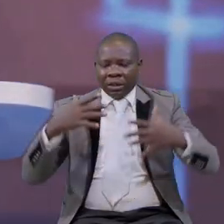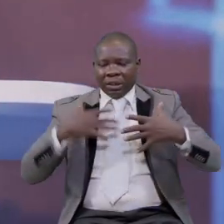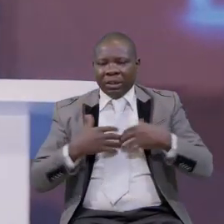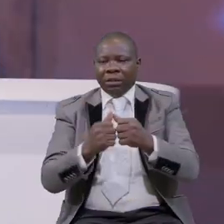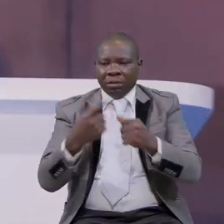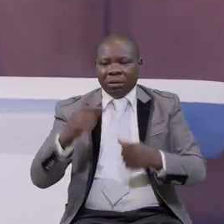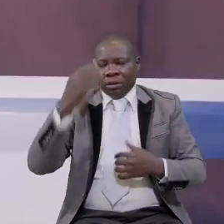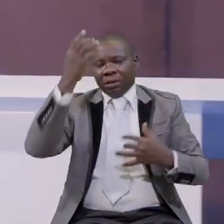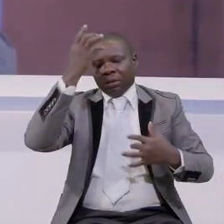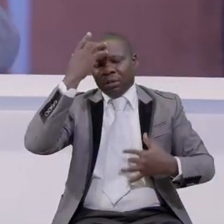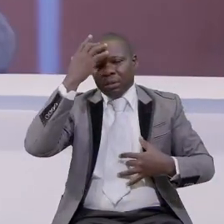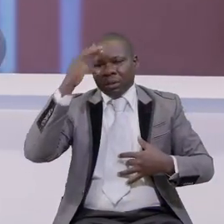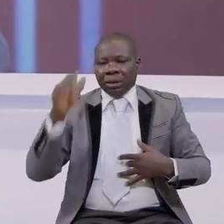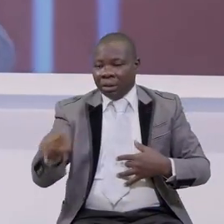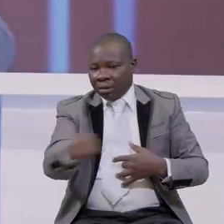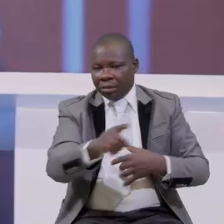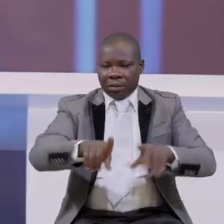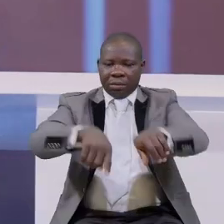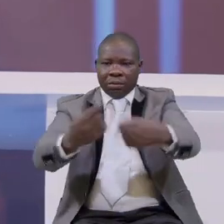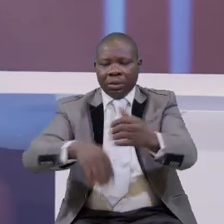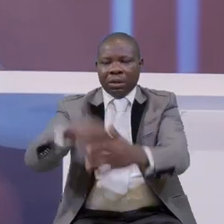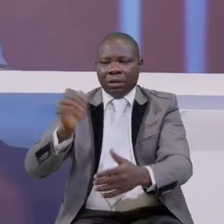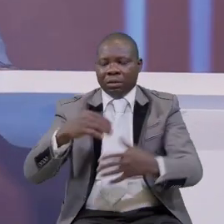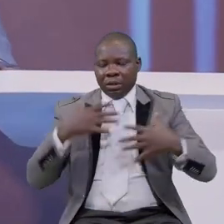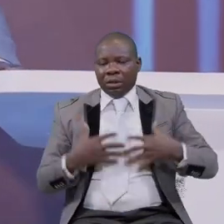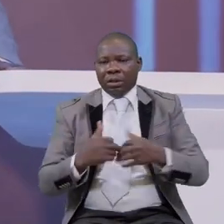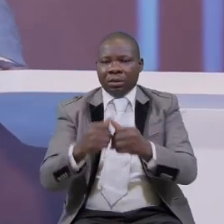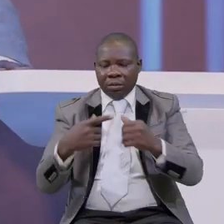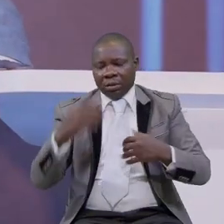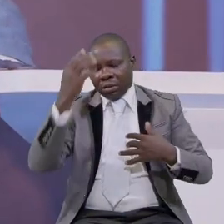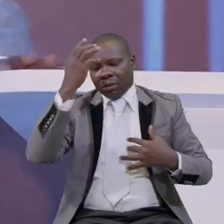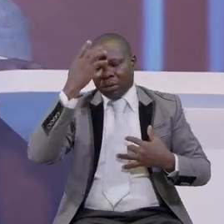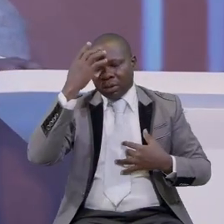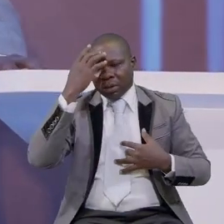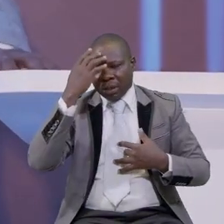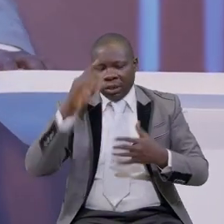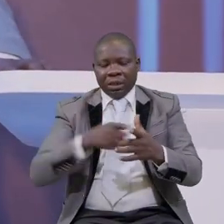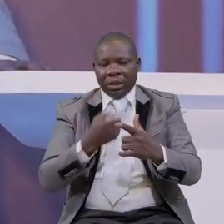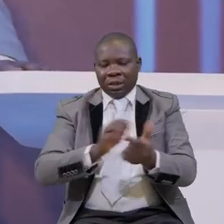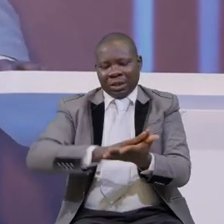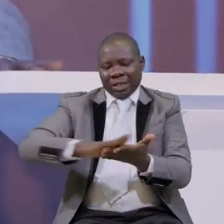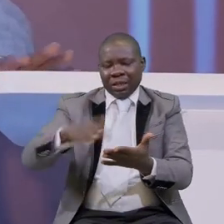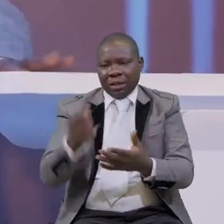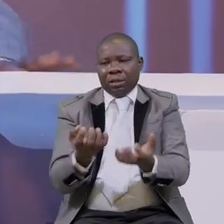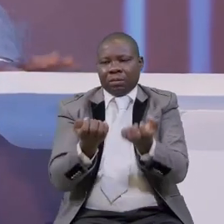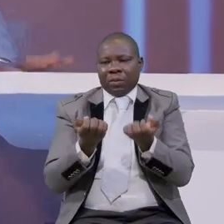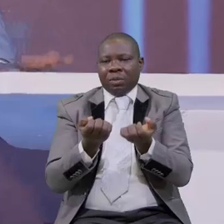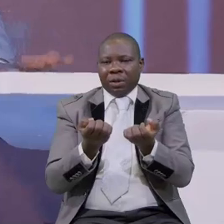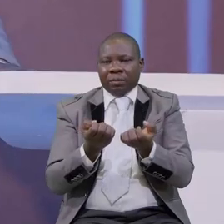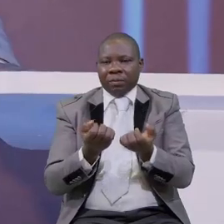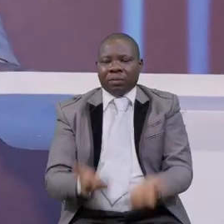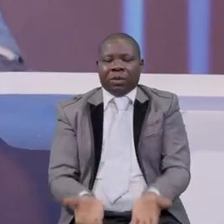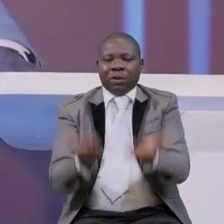Guérissez les malades. Ils sont sortis, ils ont guéri les malades. Purifiez les lépreux.